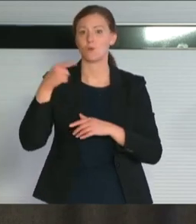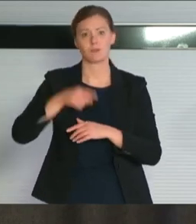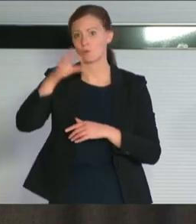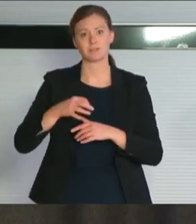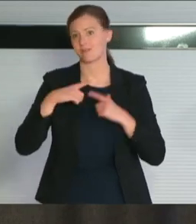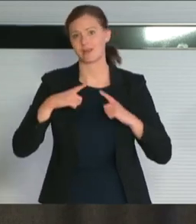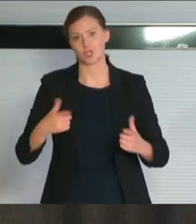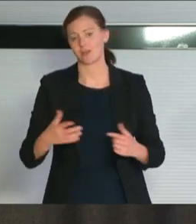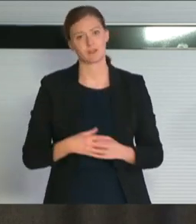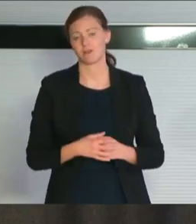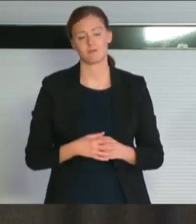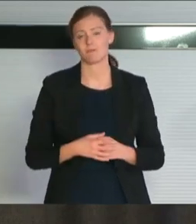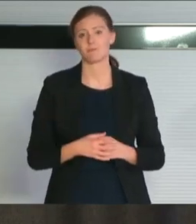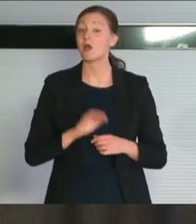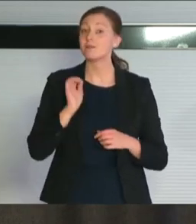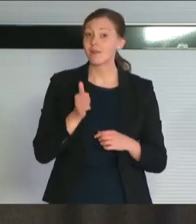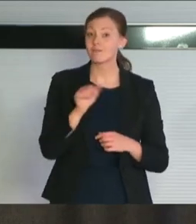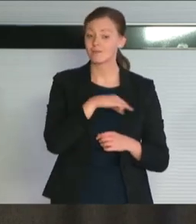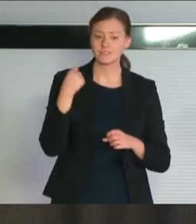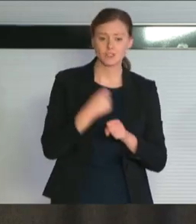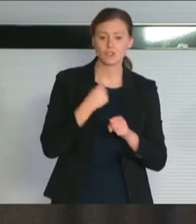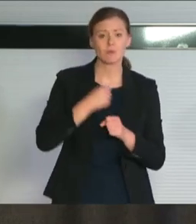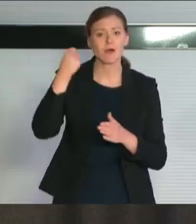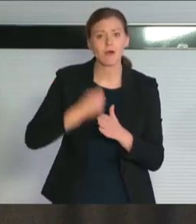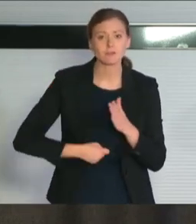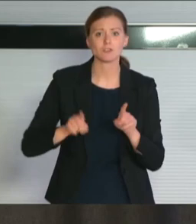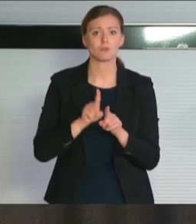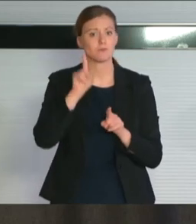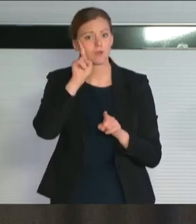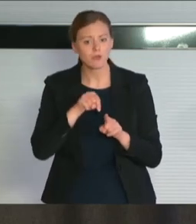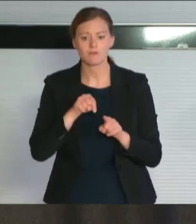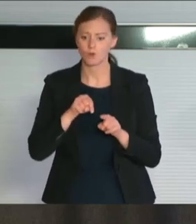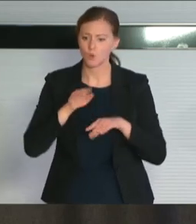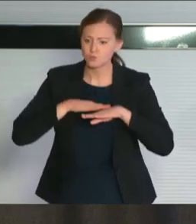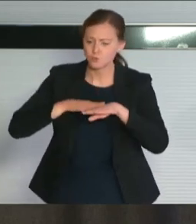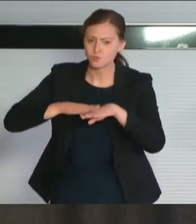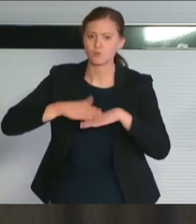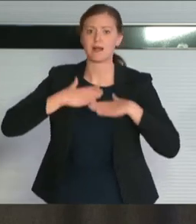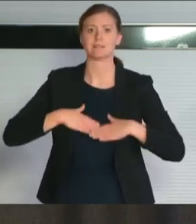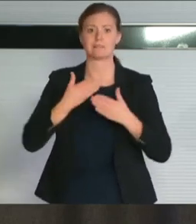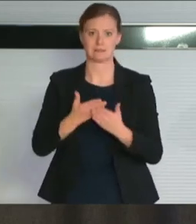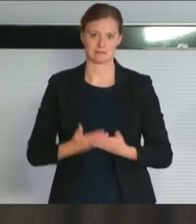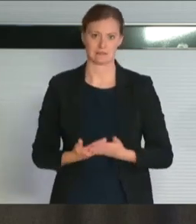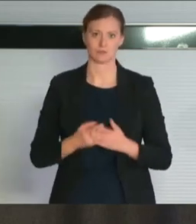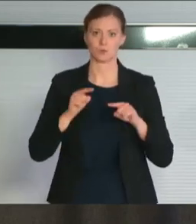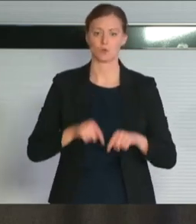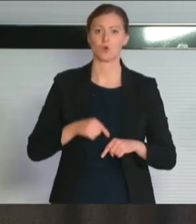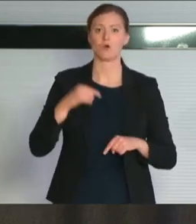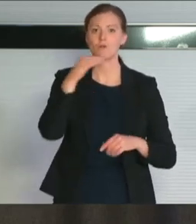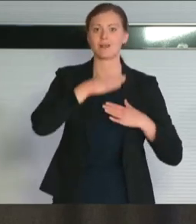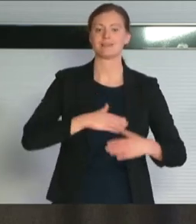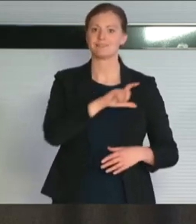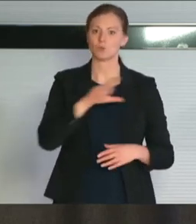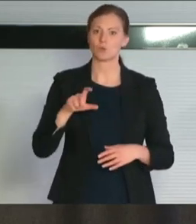100%. Derfor jobber vi så hardt med å ruste opp helsetjenesten. Og da vil jeg gi ordet til Folkeinstituttet og